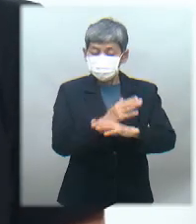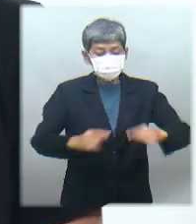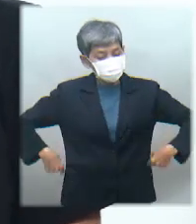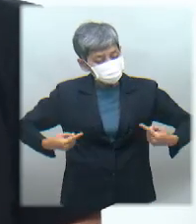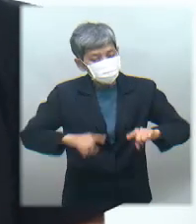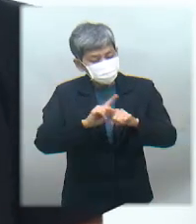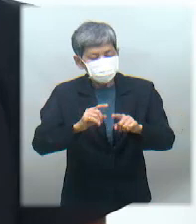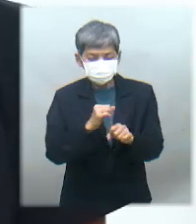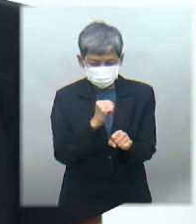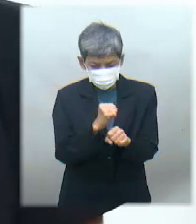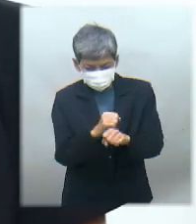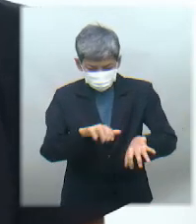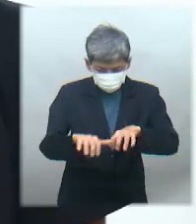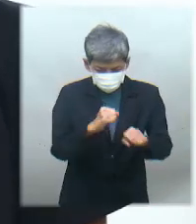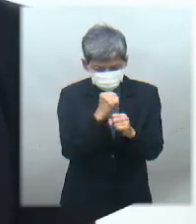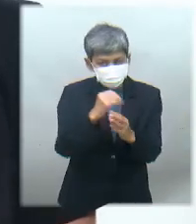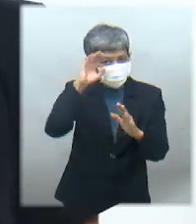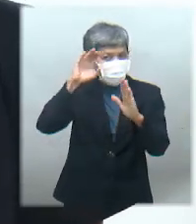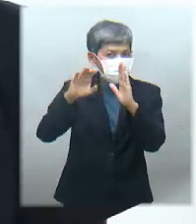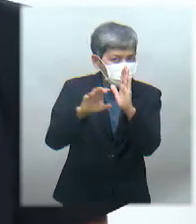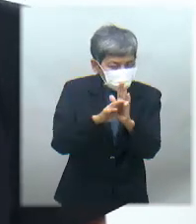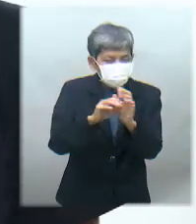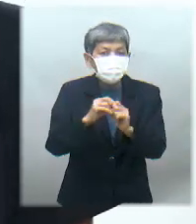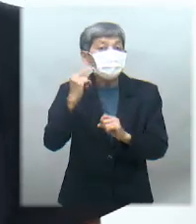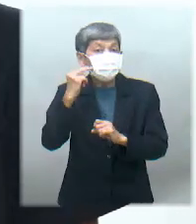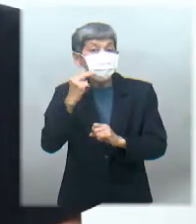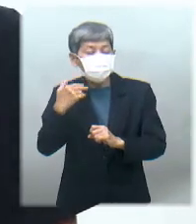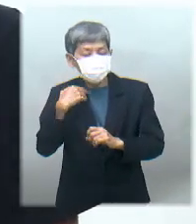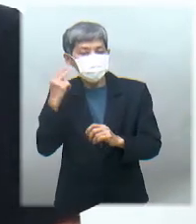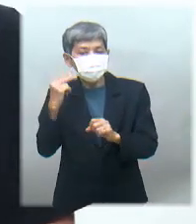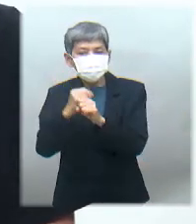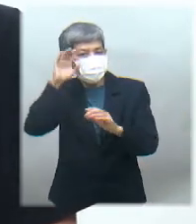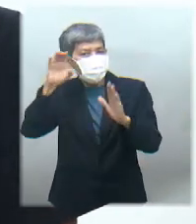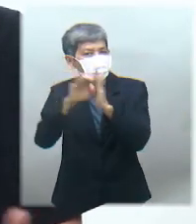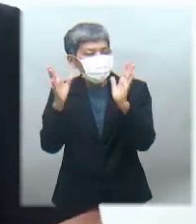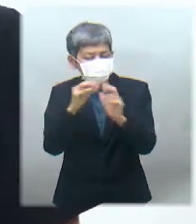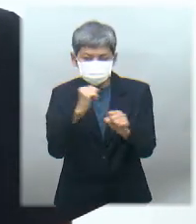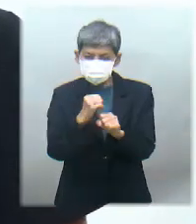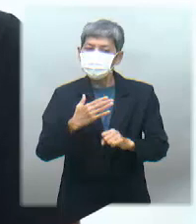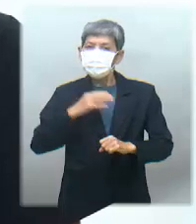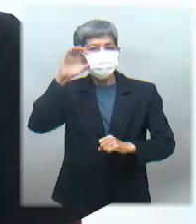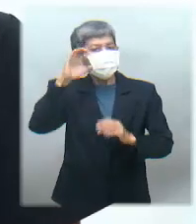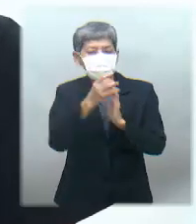รอเราuppet